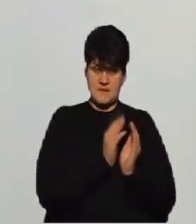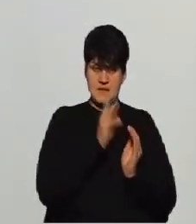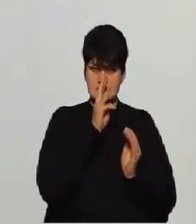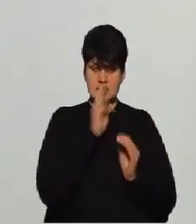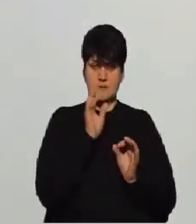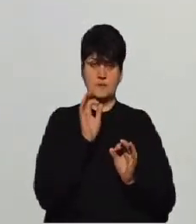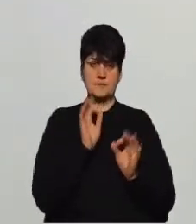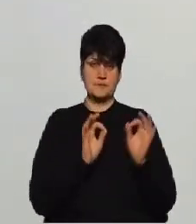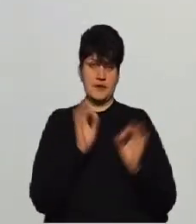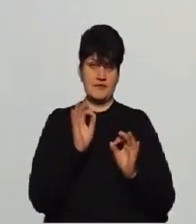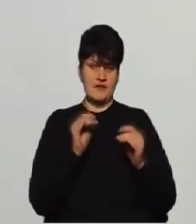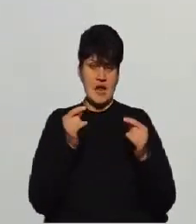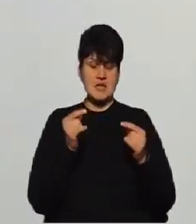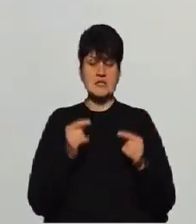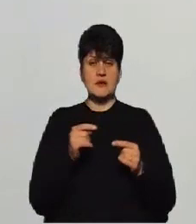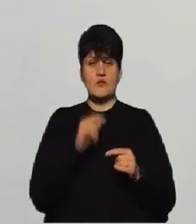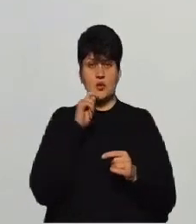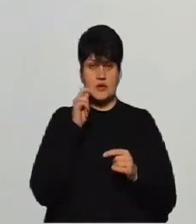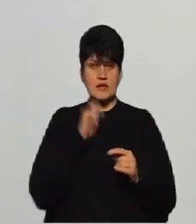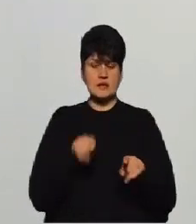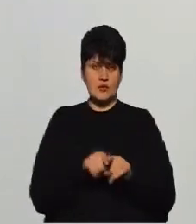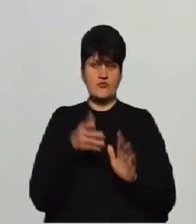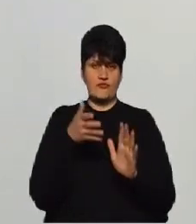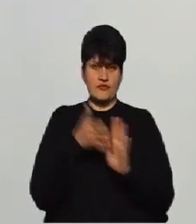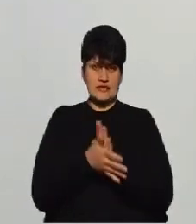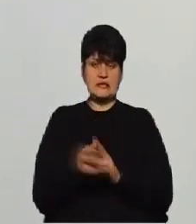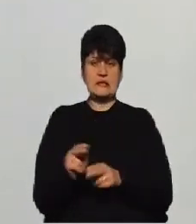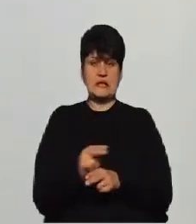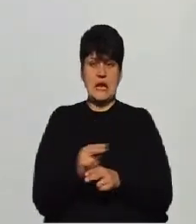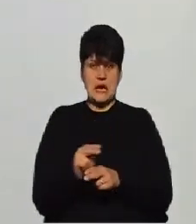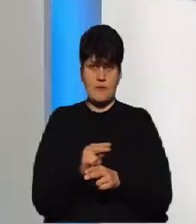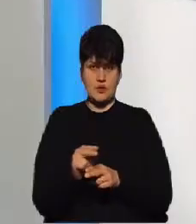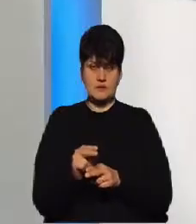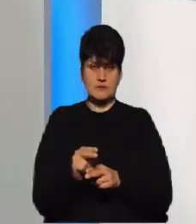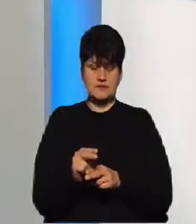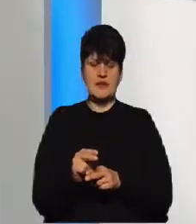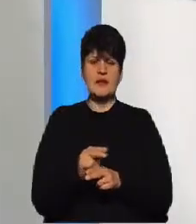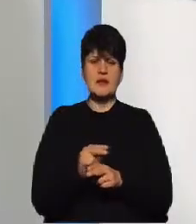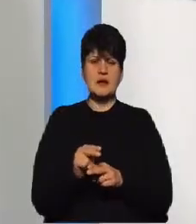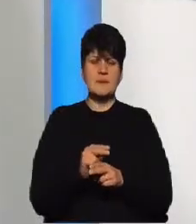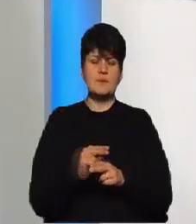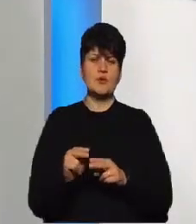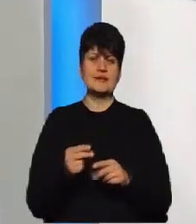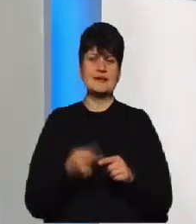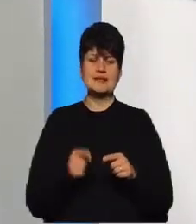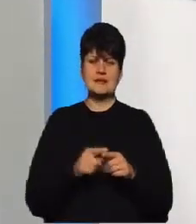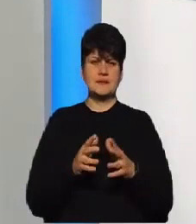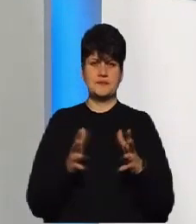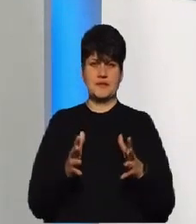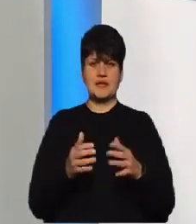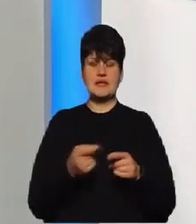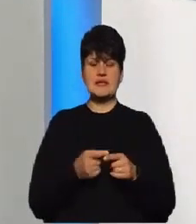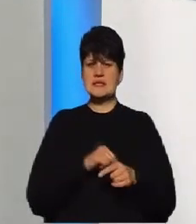країні. Також звичайно. Витрати, я так розумію, на ремонти, ремонтні витрати. Ну, ремонти це вже ну, саме більше, це в нас, це,